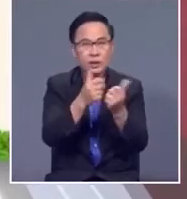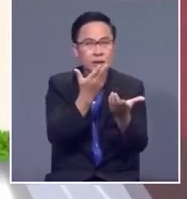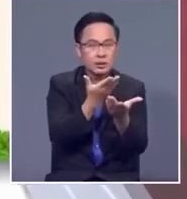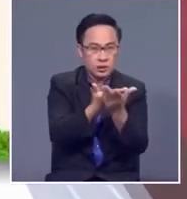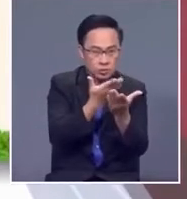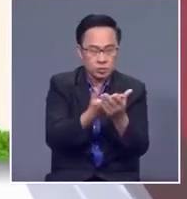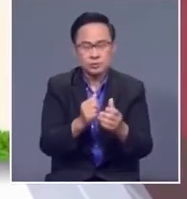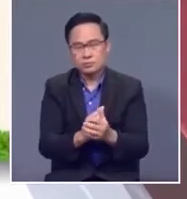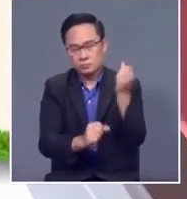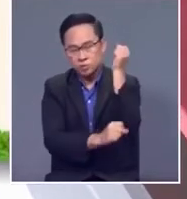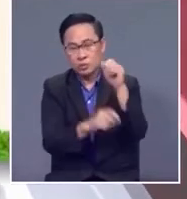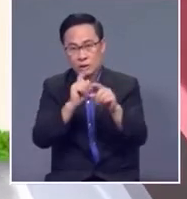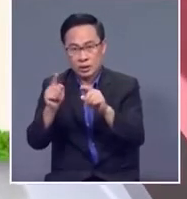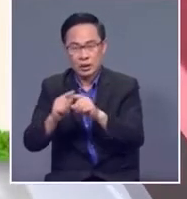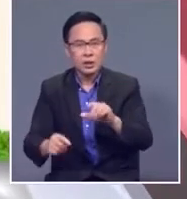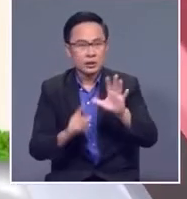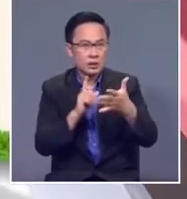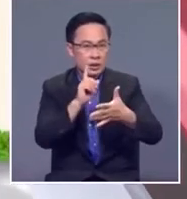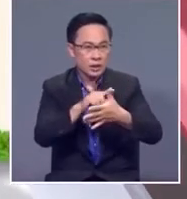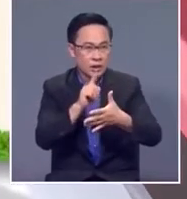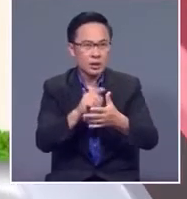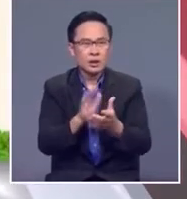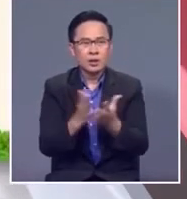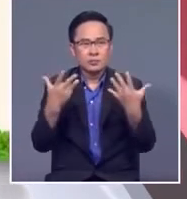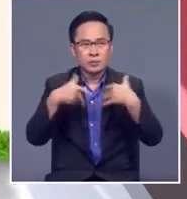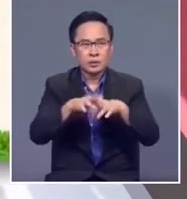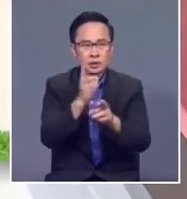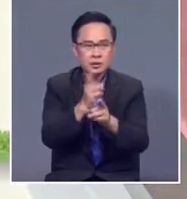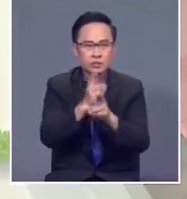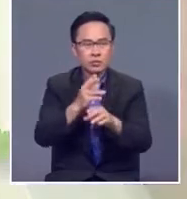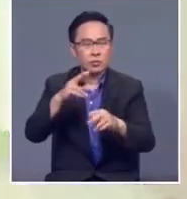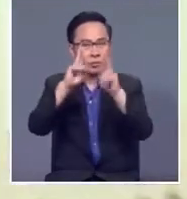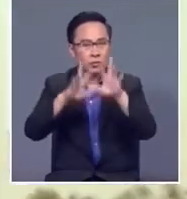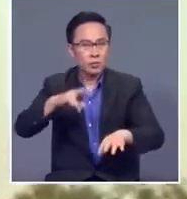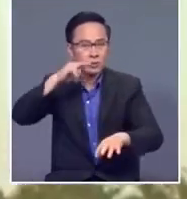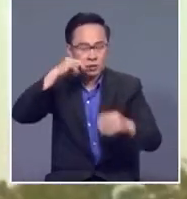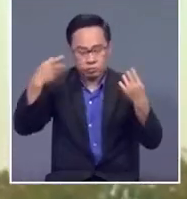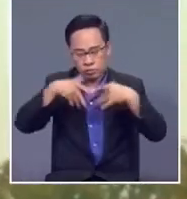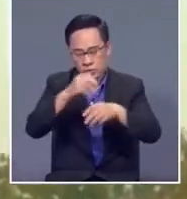ประสิทธิภาพและเชื่อมโยงพื้นที่ทำการเกษตรให้ทั่วถึง